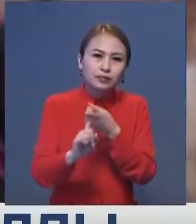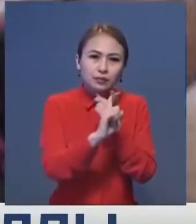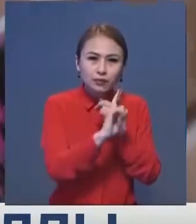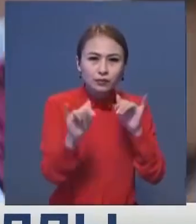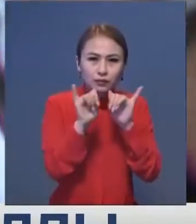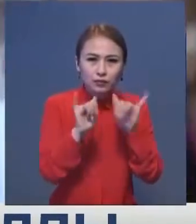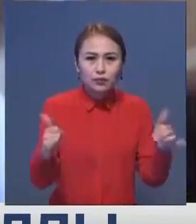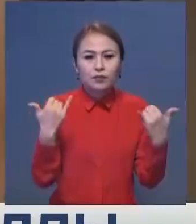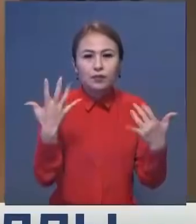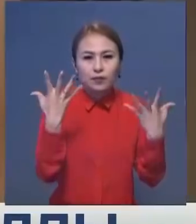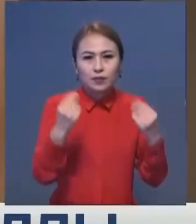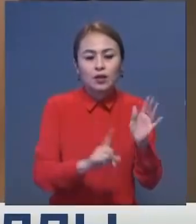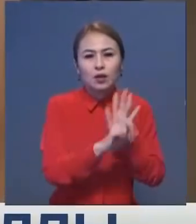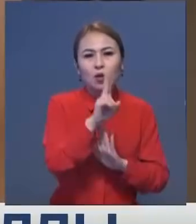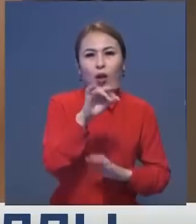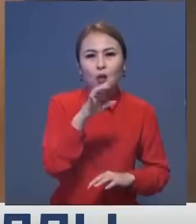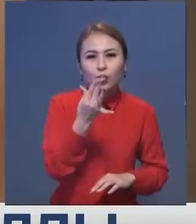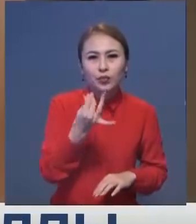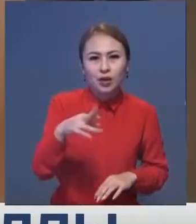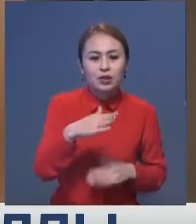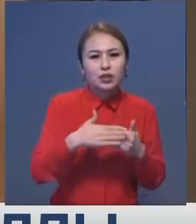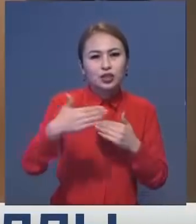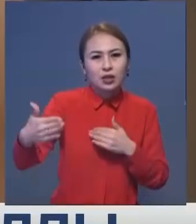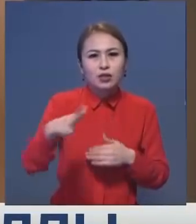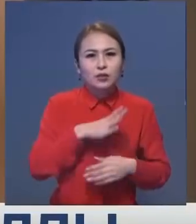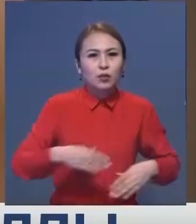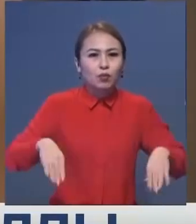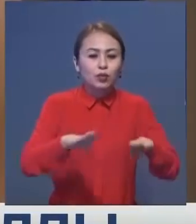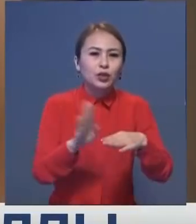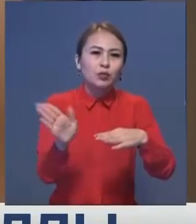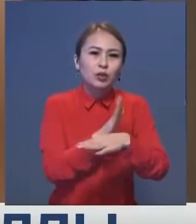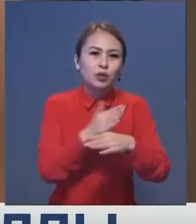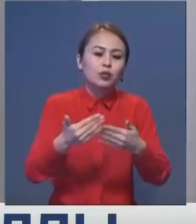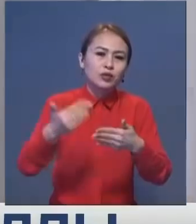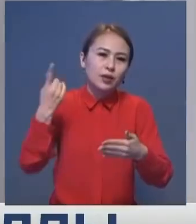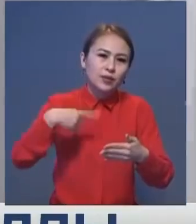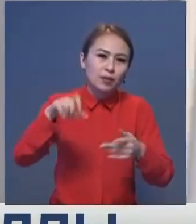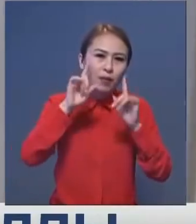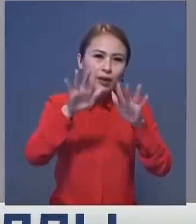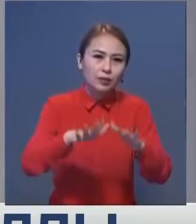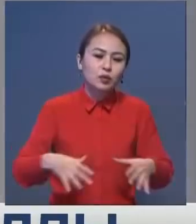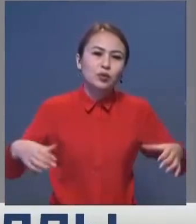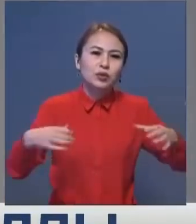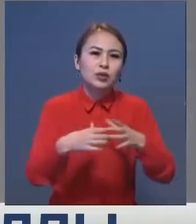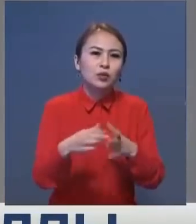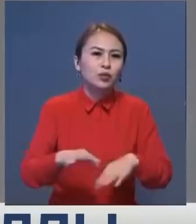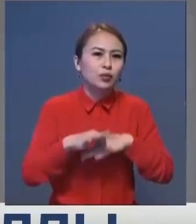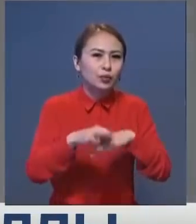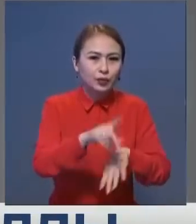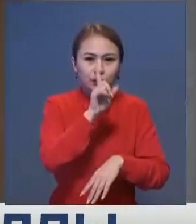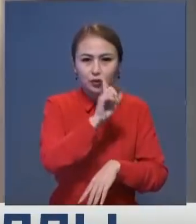Коронавирустың тарауын тежеу үшін бүгіннен бастап Колумбиямен арадағы шекара жабылады. Бұдан бөлек, осы аптада парламент